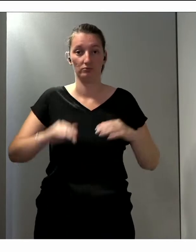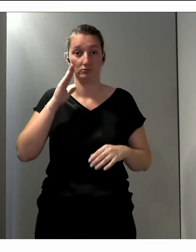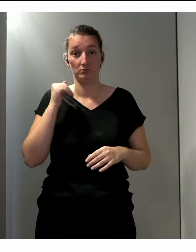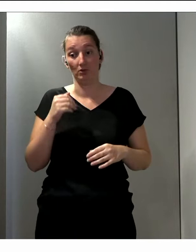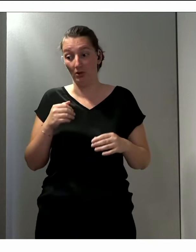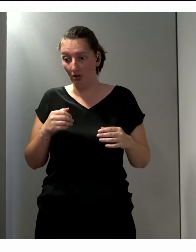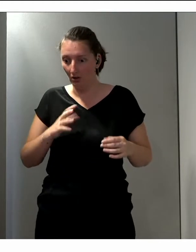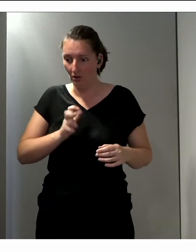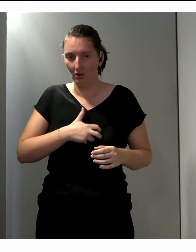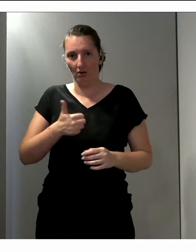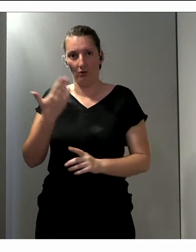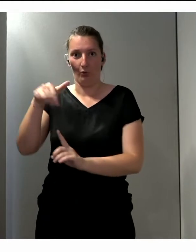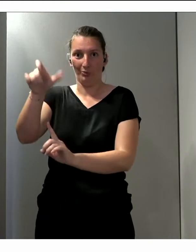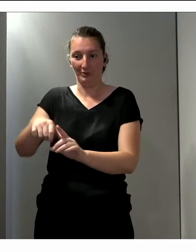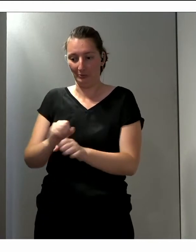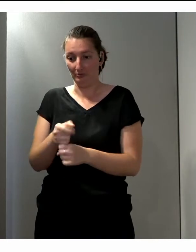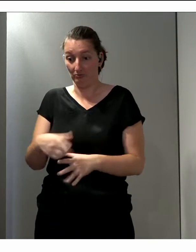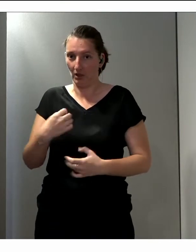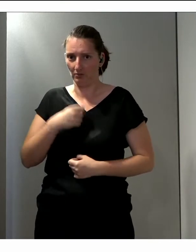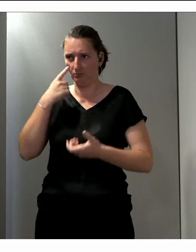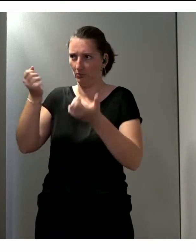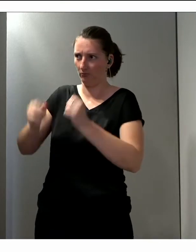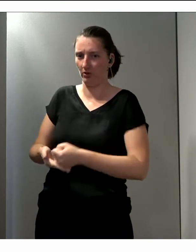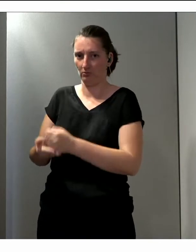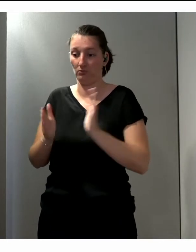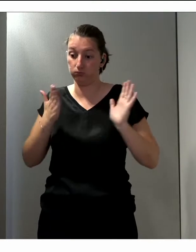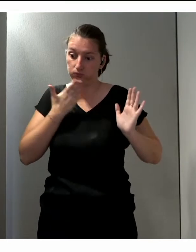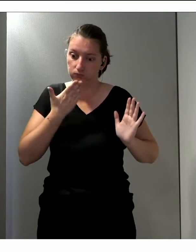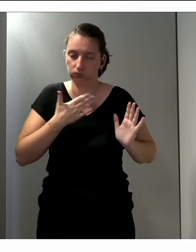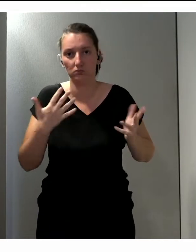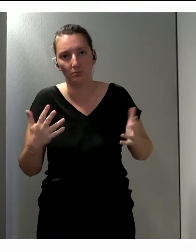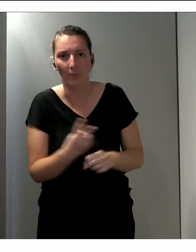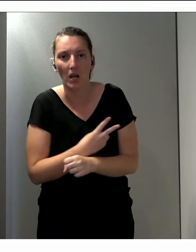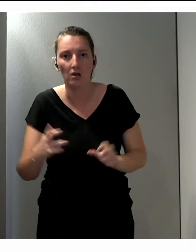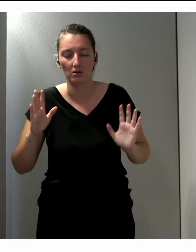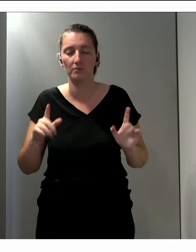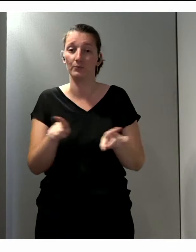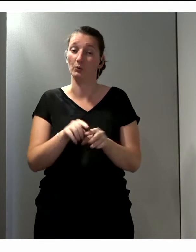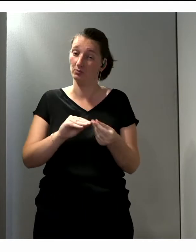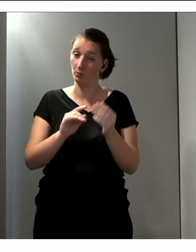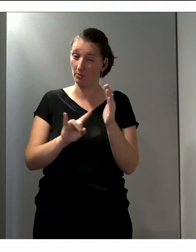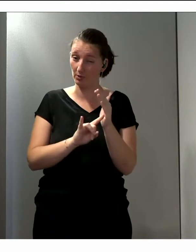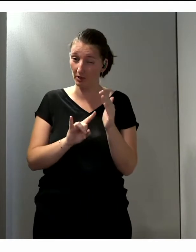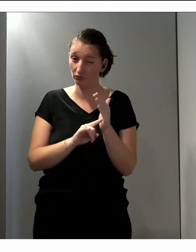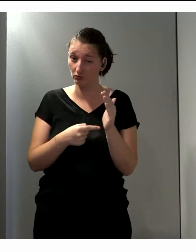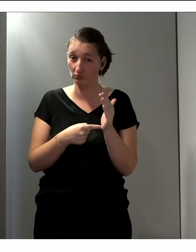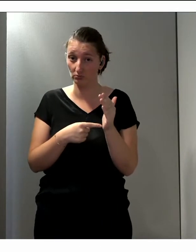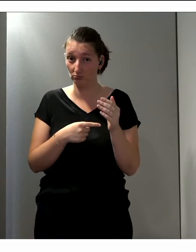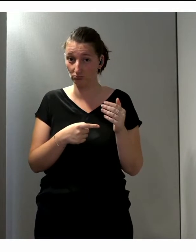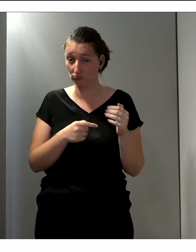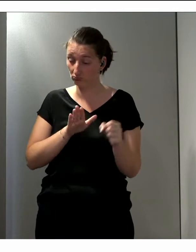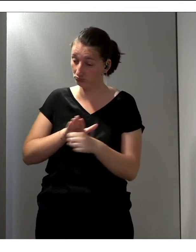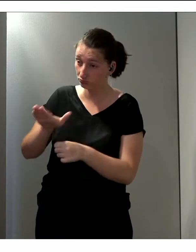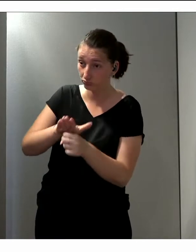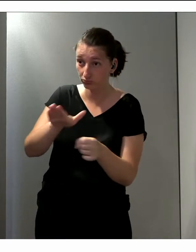c'est déjà ça. On a des problèmes d'accès à l'évaluation par les MDPH qui quand même se déplacent pas souvent